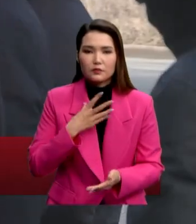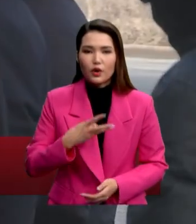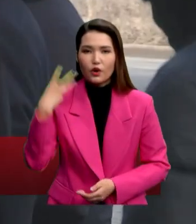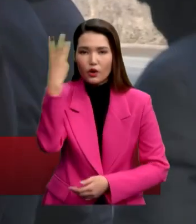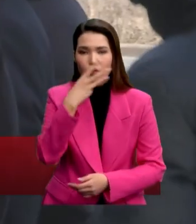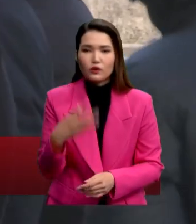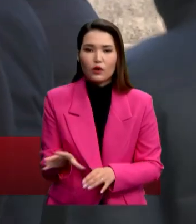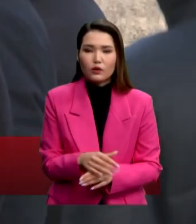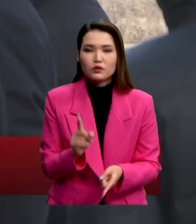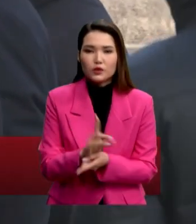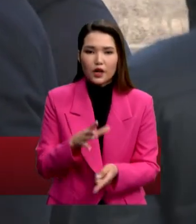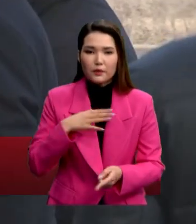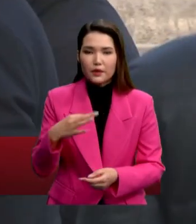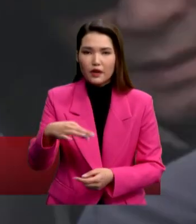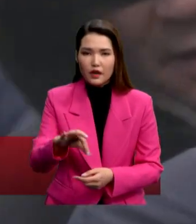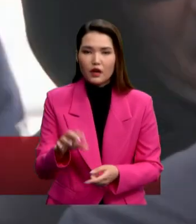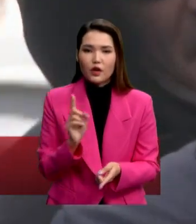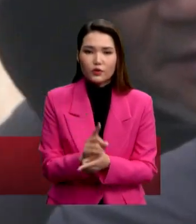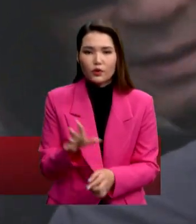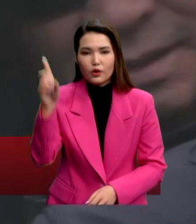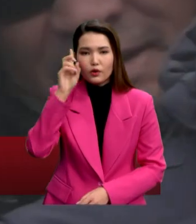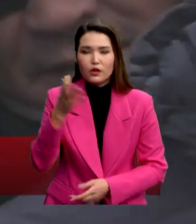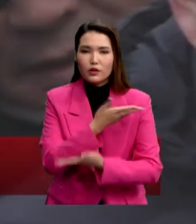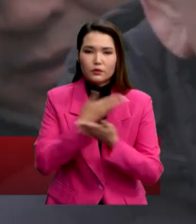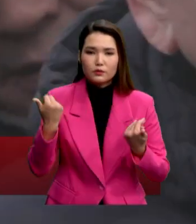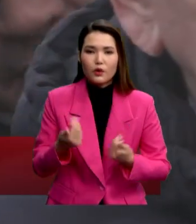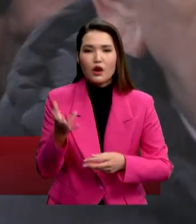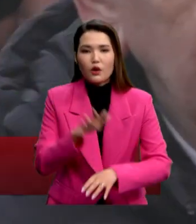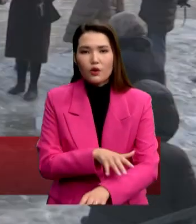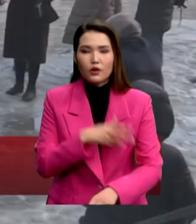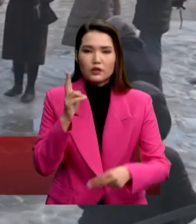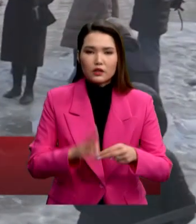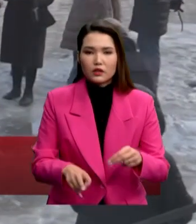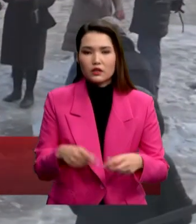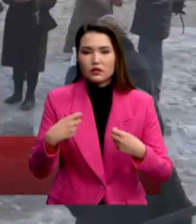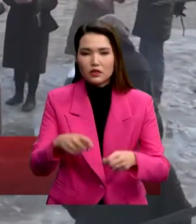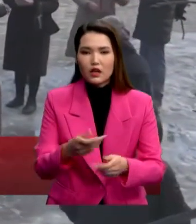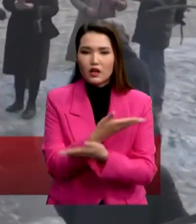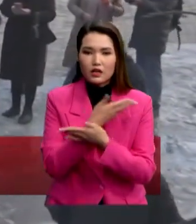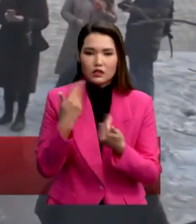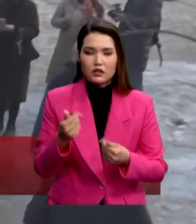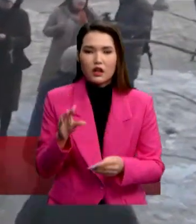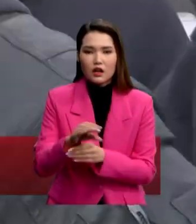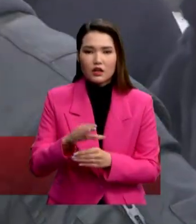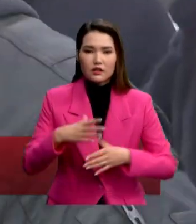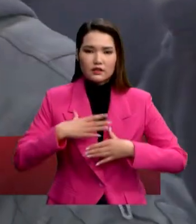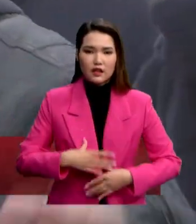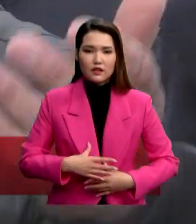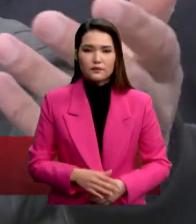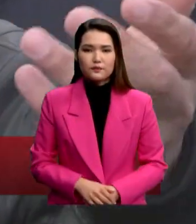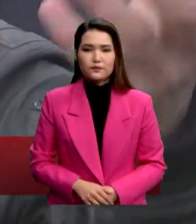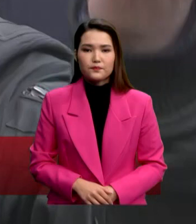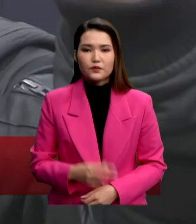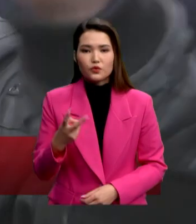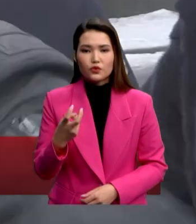тойын тойлау керек еді. Алайда жұмысты аяқтауға құлықсыз болғандардың кесірінен әлі күнге дейін пәтерден пәтерге сабылуға мәжбүр. 200-300